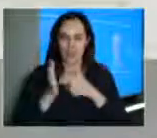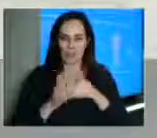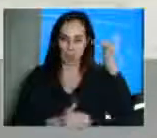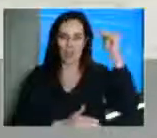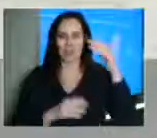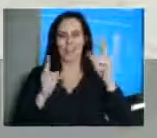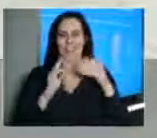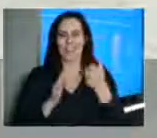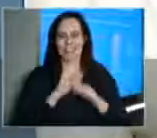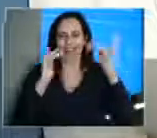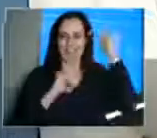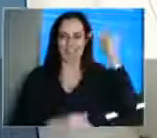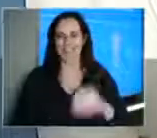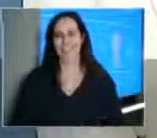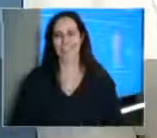הגובה.